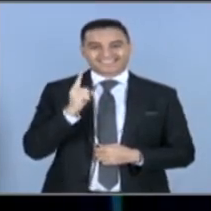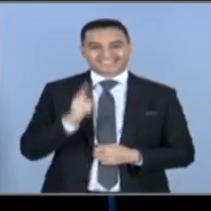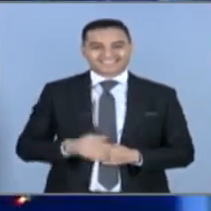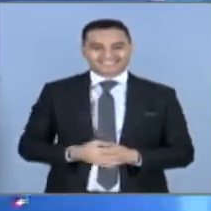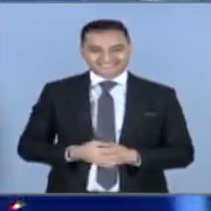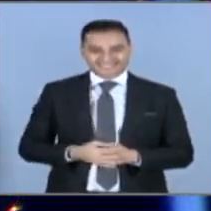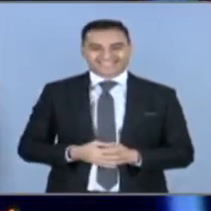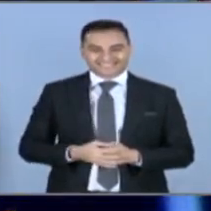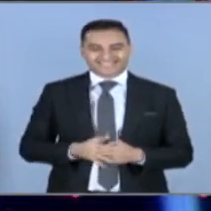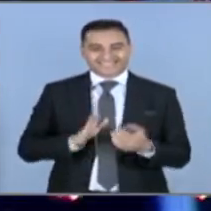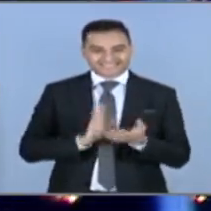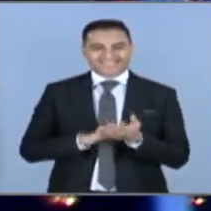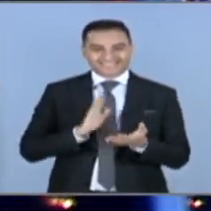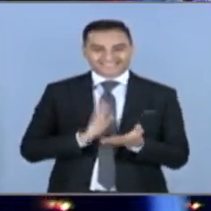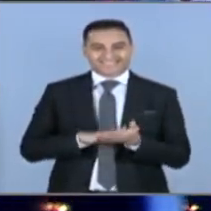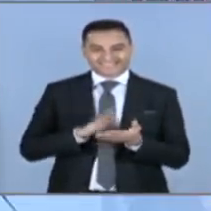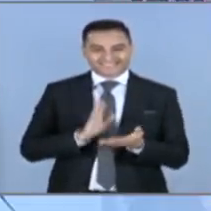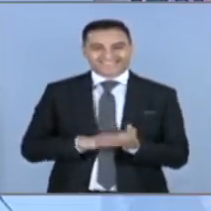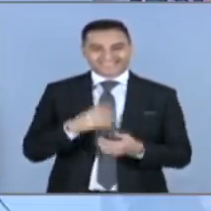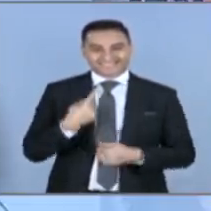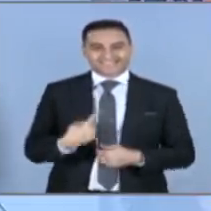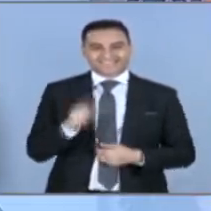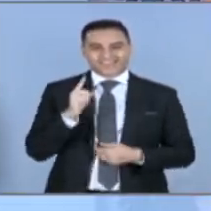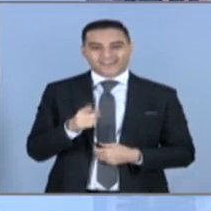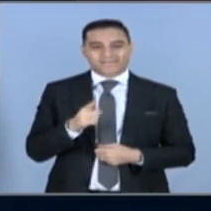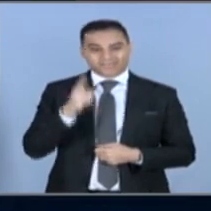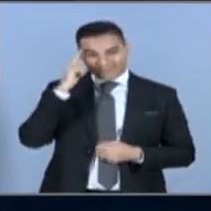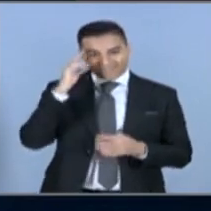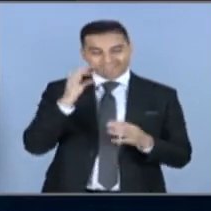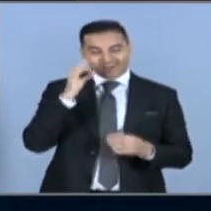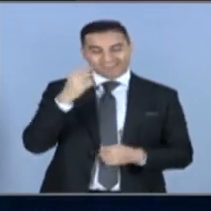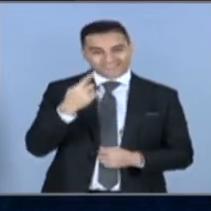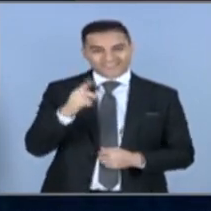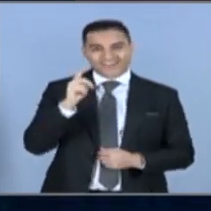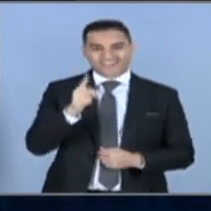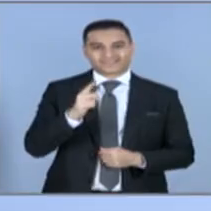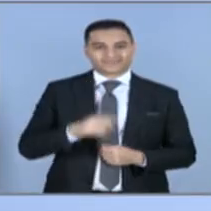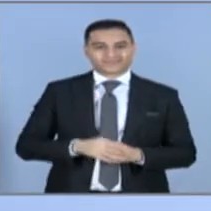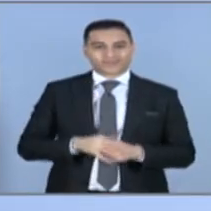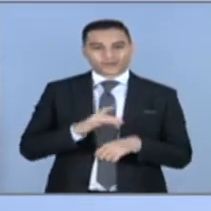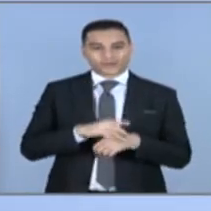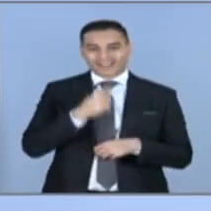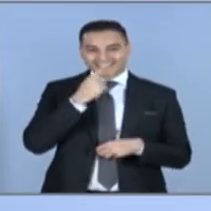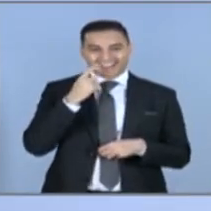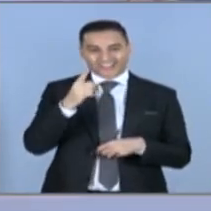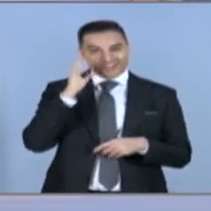برافو عليهم محمد حماقي، برافو عليك عشان فكرت. فكرت دكتور الاسنان ده